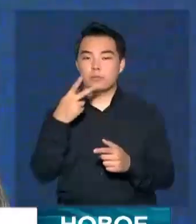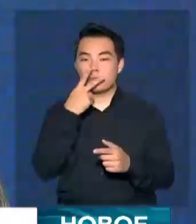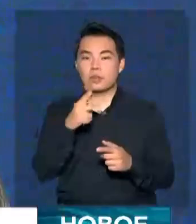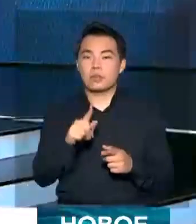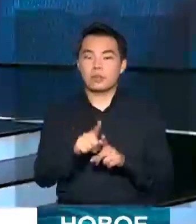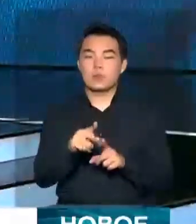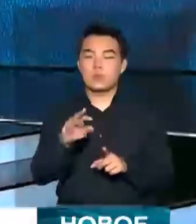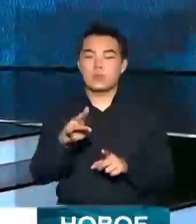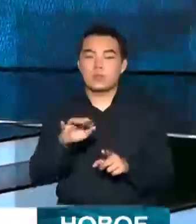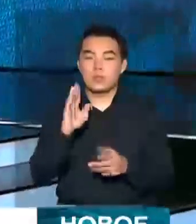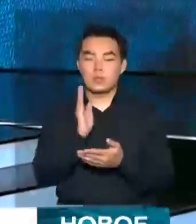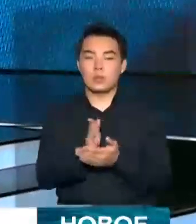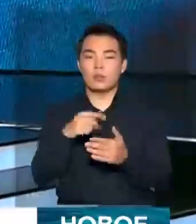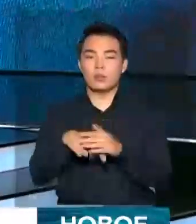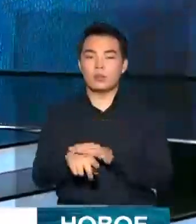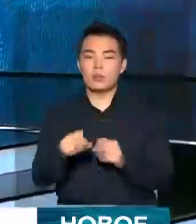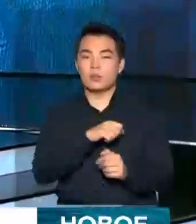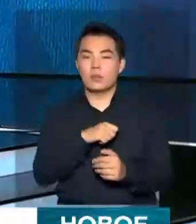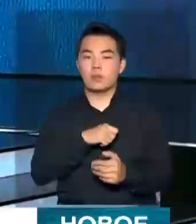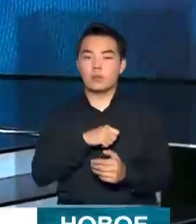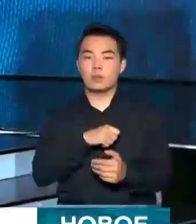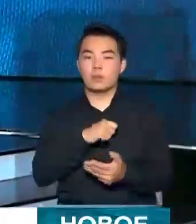меняется, вне зависимости от того, кому она